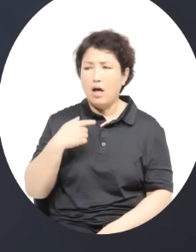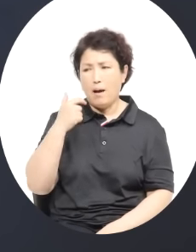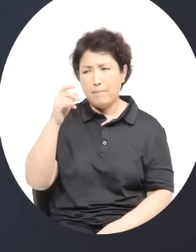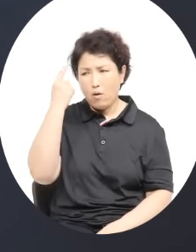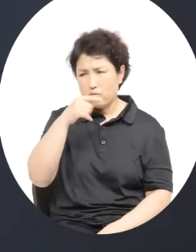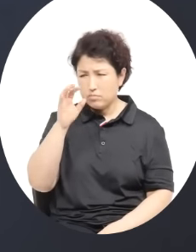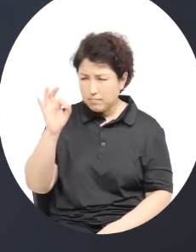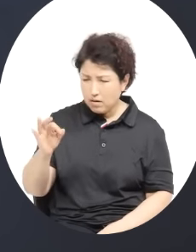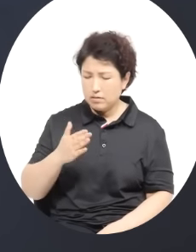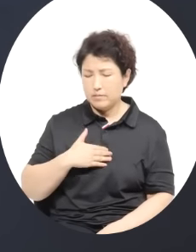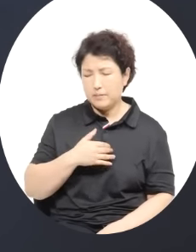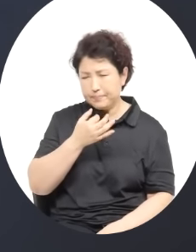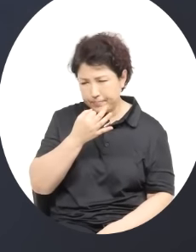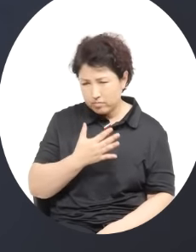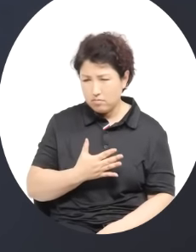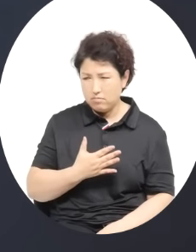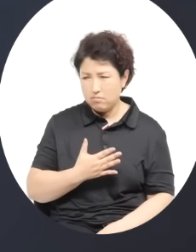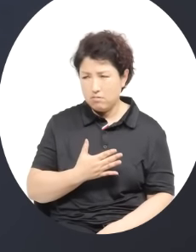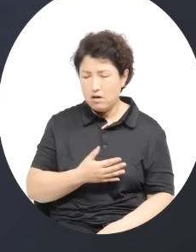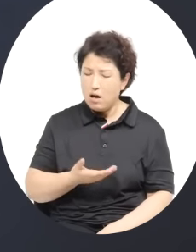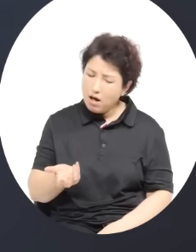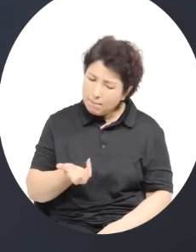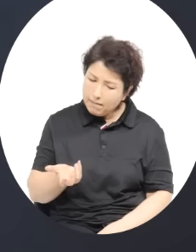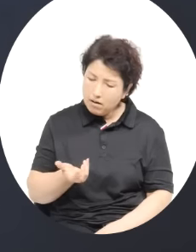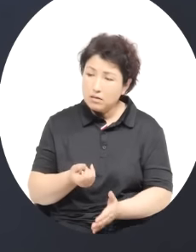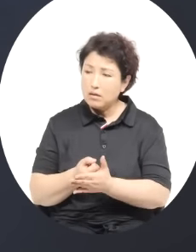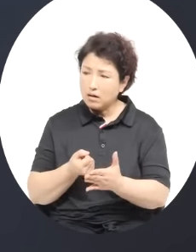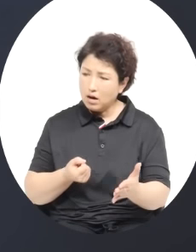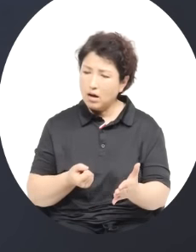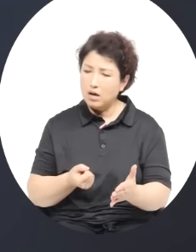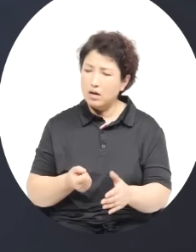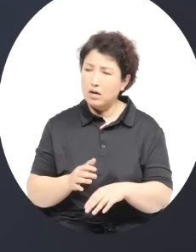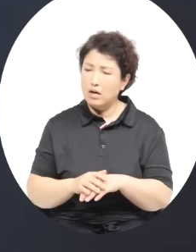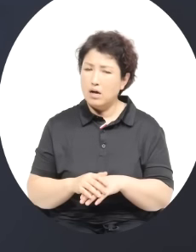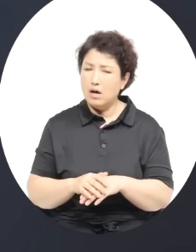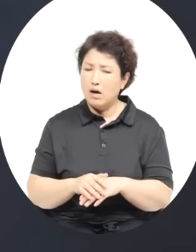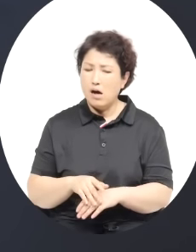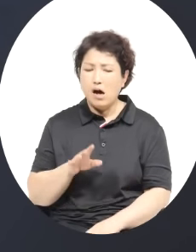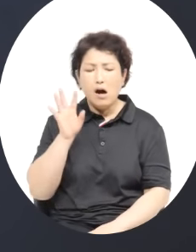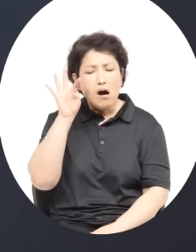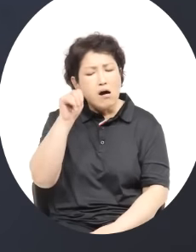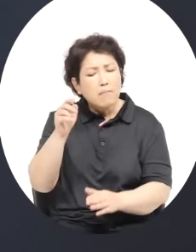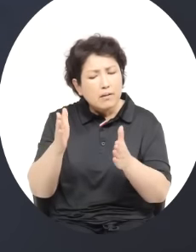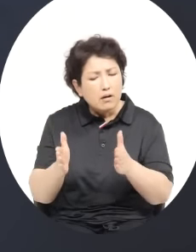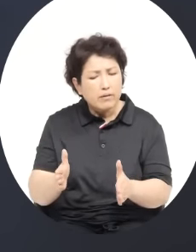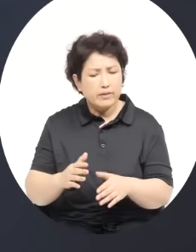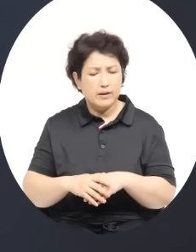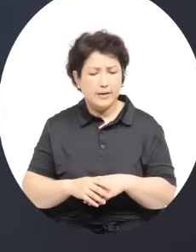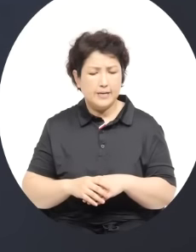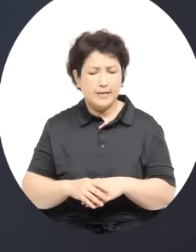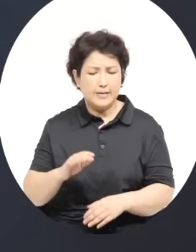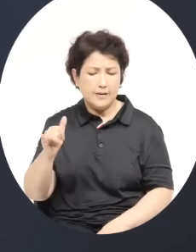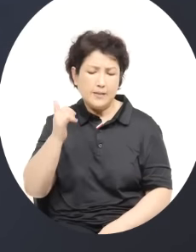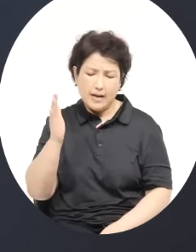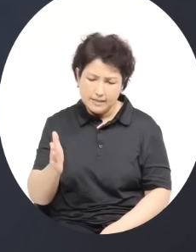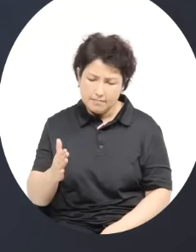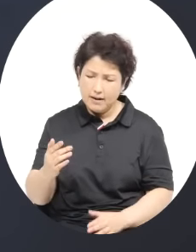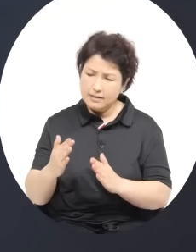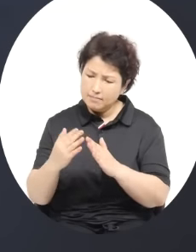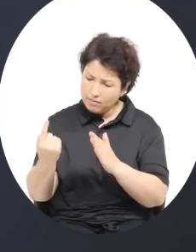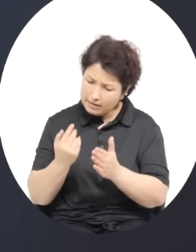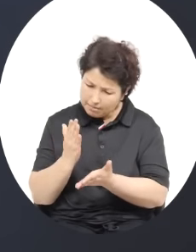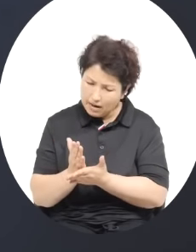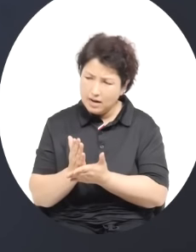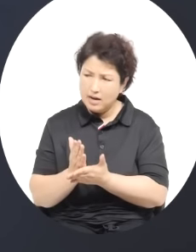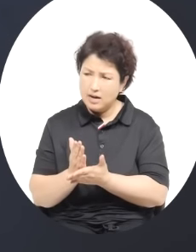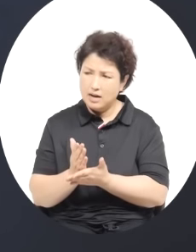보면 제가 너무 힘듭니다. 그래서 저를 위해서 당분간 좀 관계를 좀 멈춰